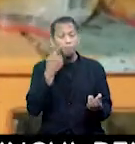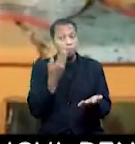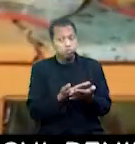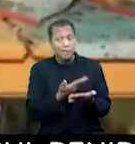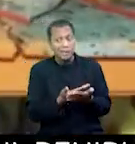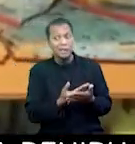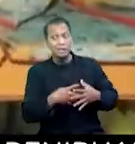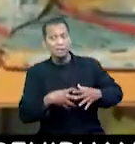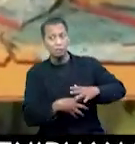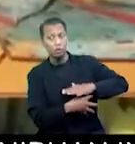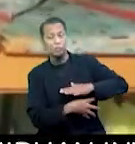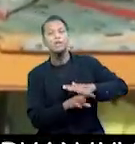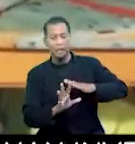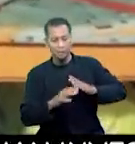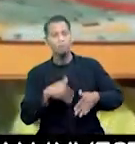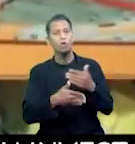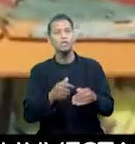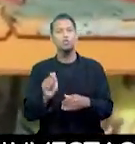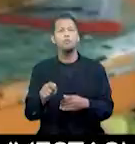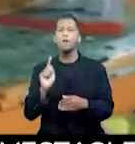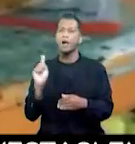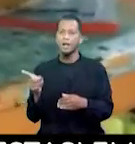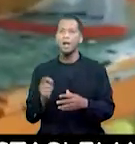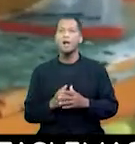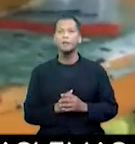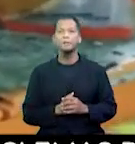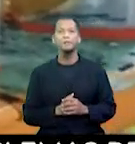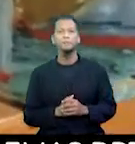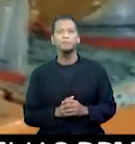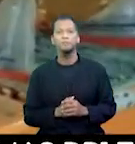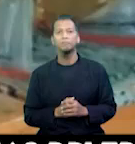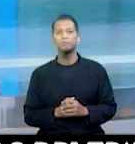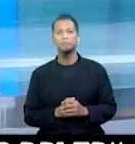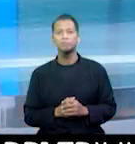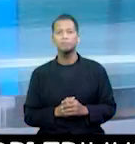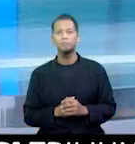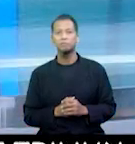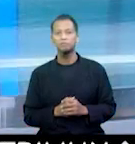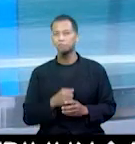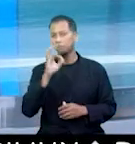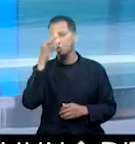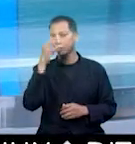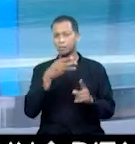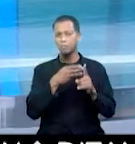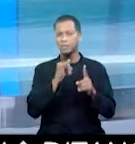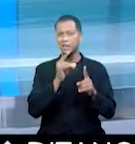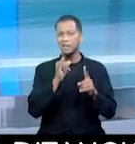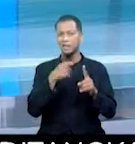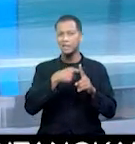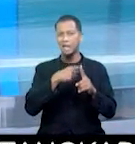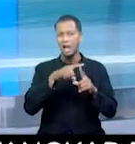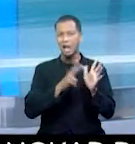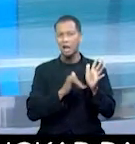hukum. Dari Konawe, Sulawesi Tenggara, Febriono Tameng, iNews melaporkan. Polsek Biring Kadaya menggerebek sebuah